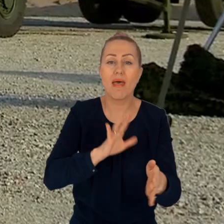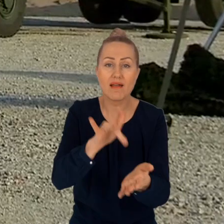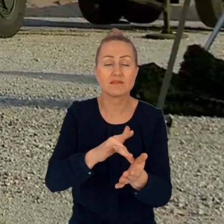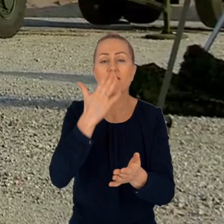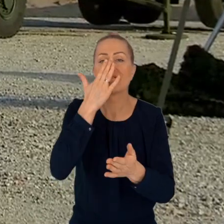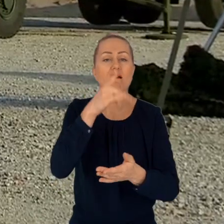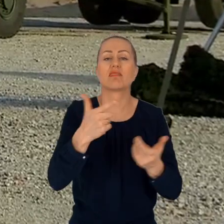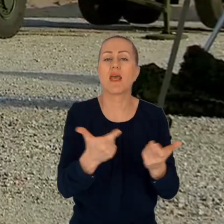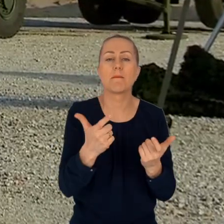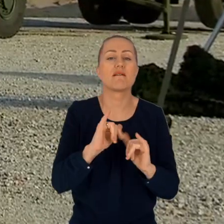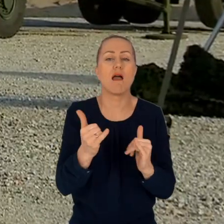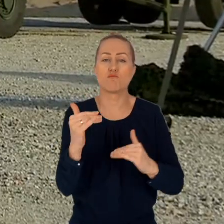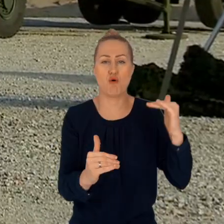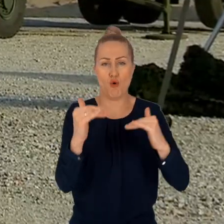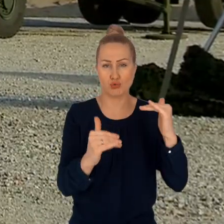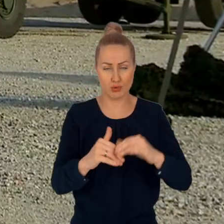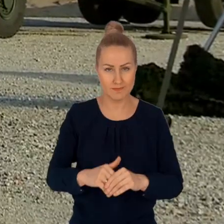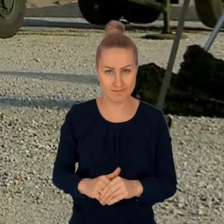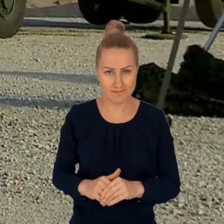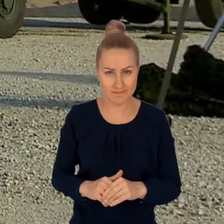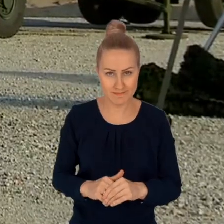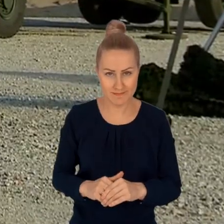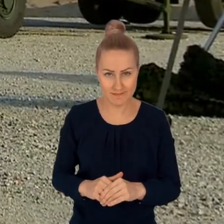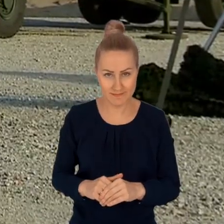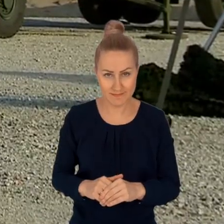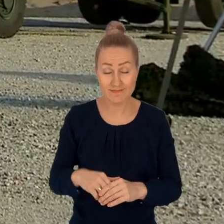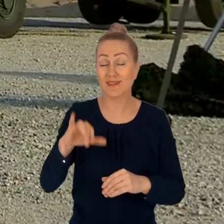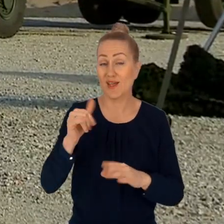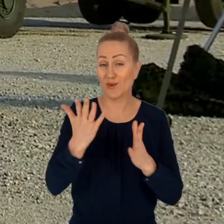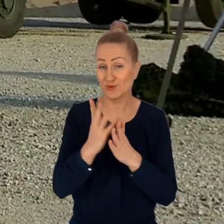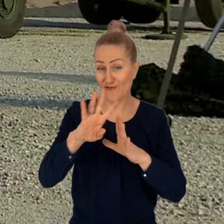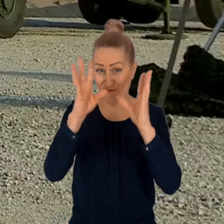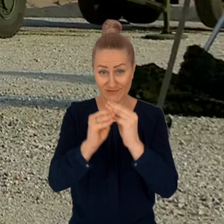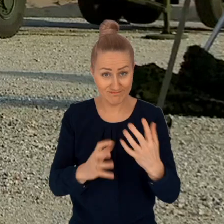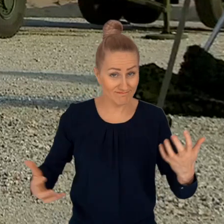to jest. System, kiedy zostanie ukończony, tak jak powiedziałem, będzie